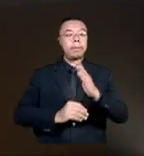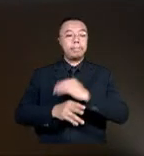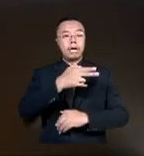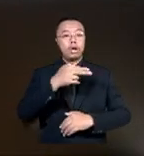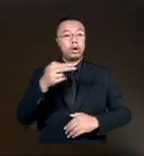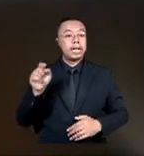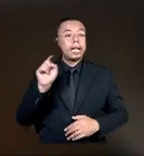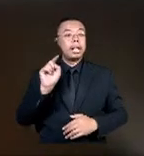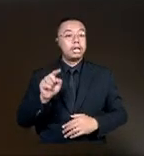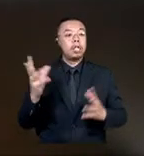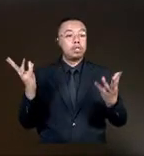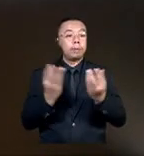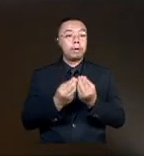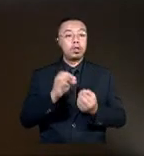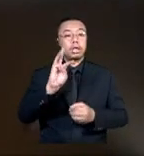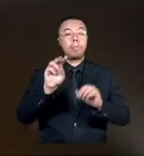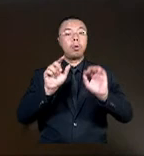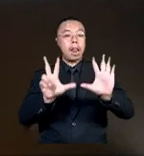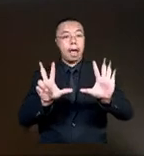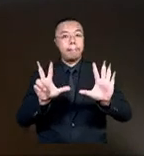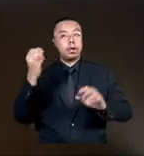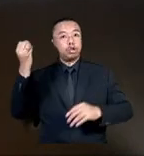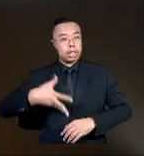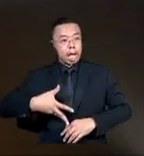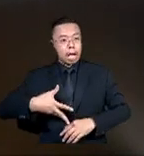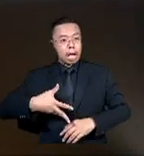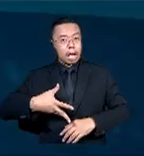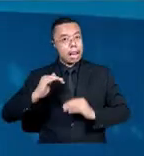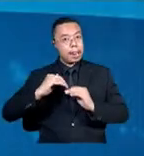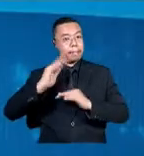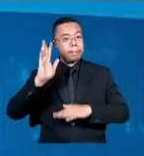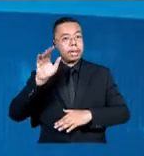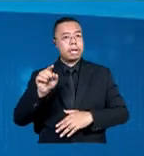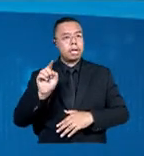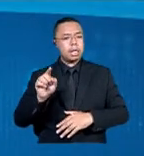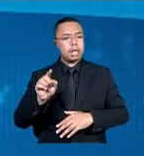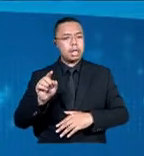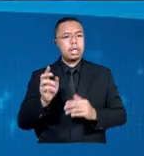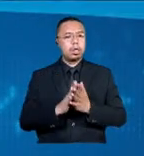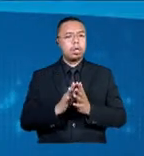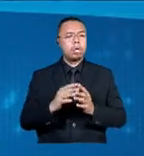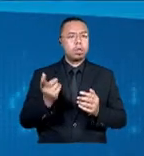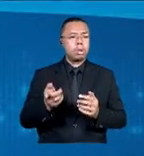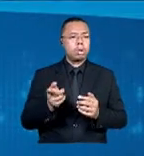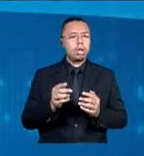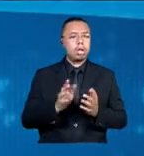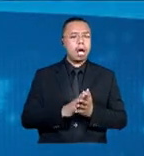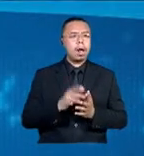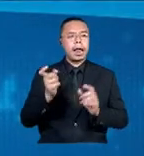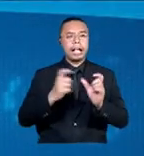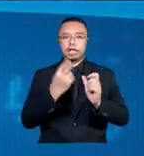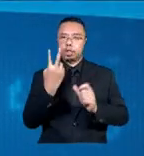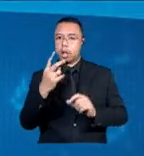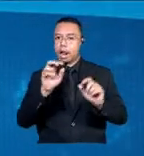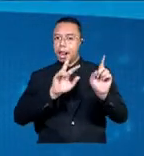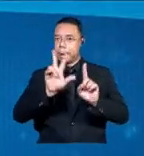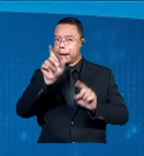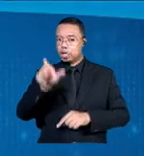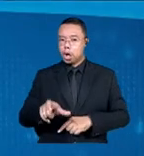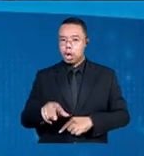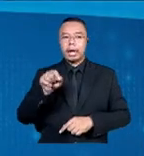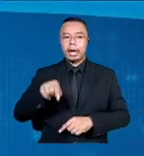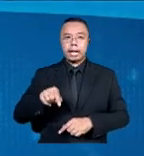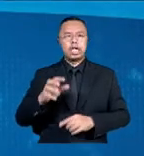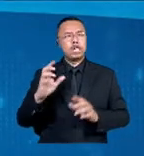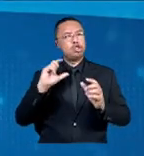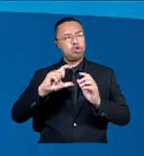Indonesia itu berjumlah 38 juta jiwa lebih. Itu berdasarkan data BPS 2018. Yang artinya ini